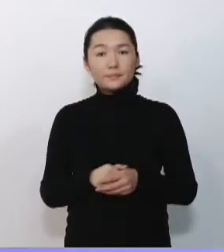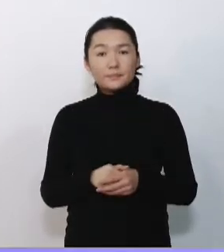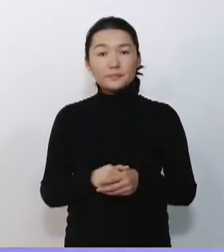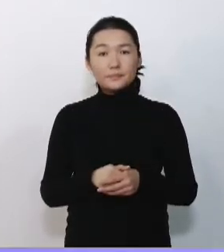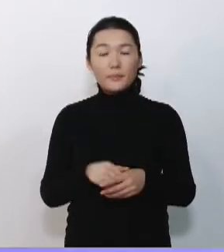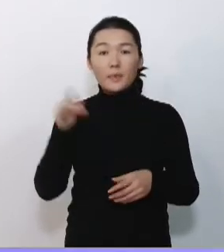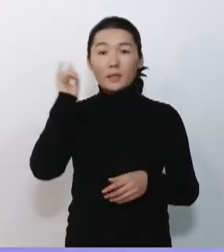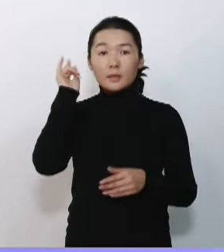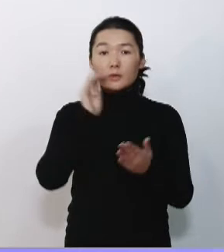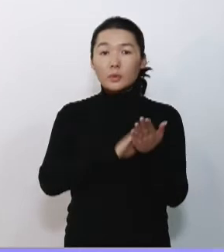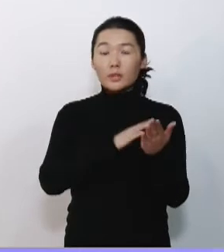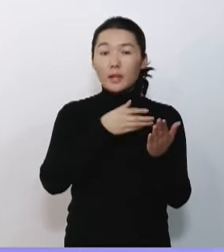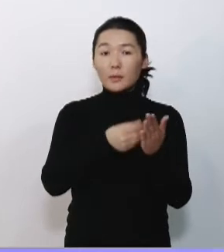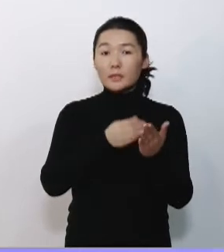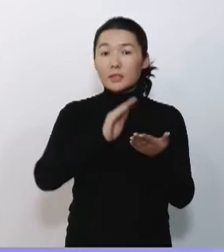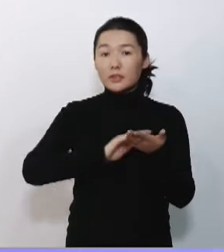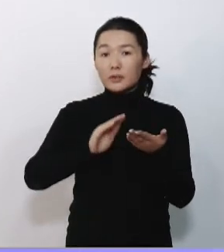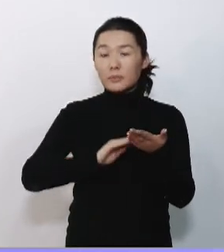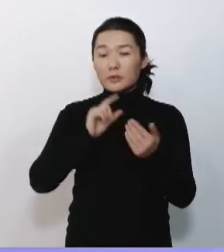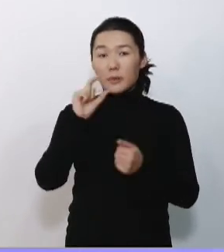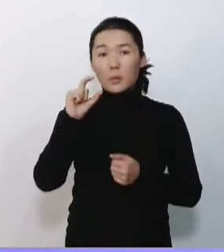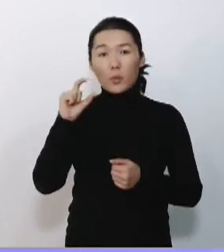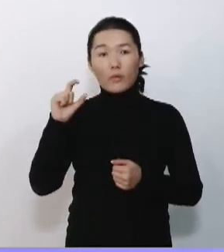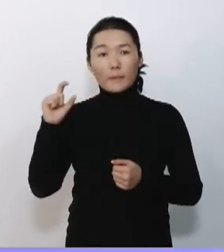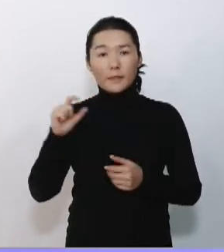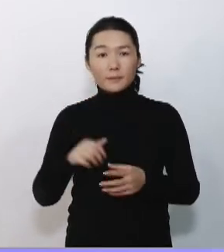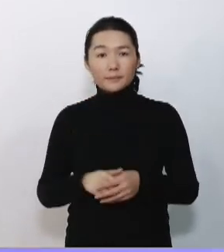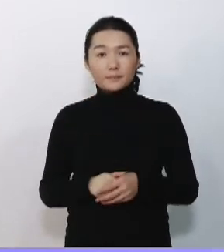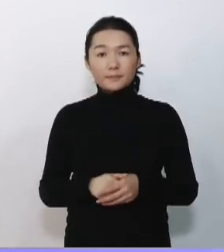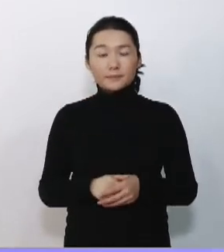Звуки обозначают на письме буквами.